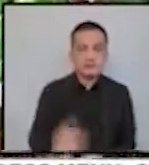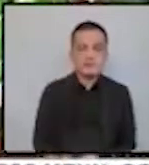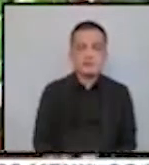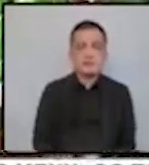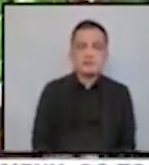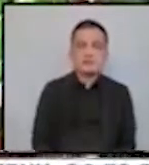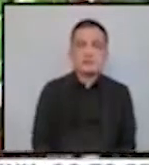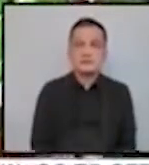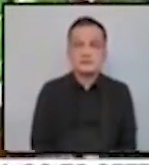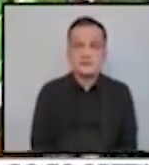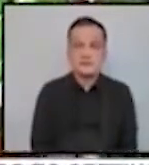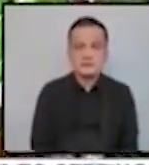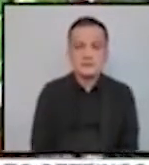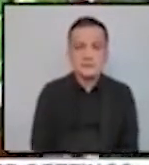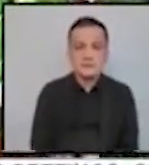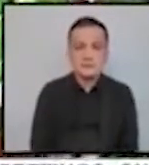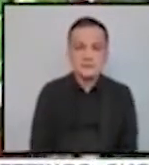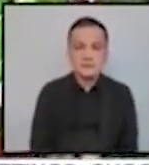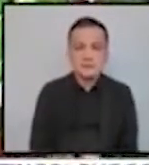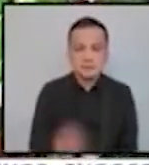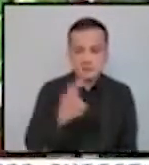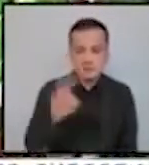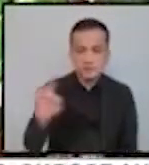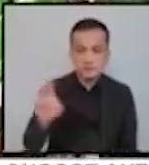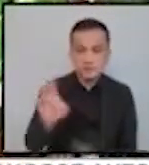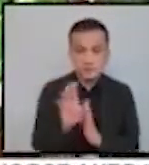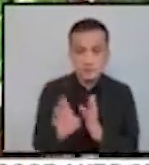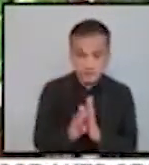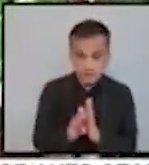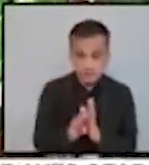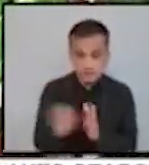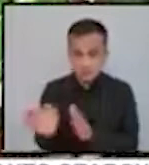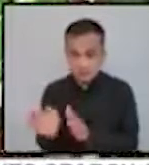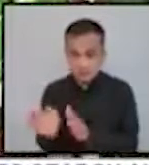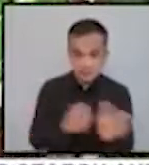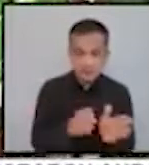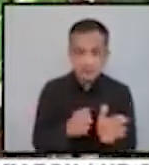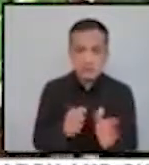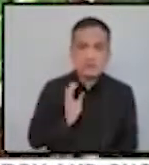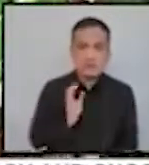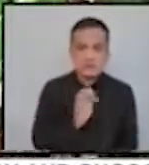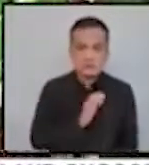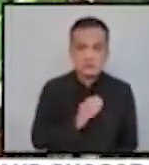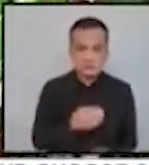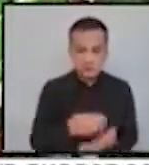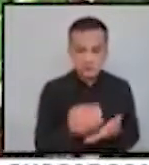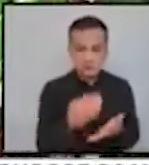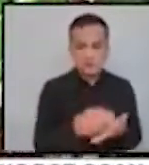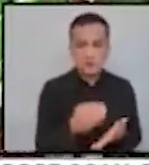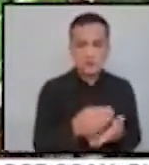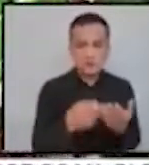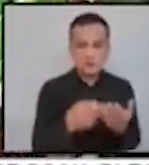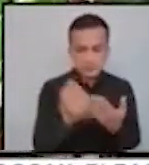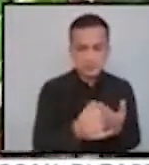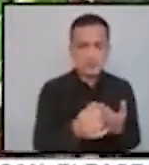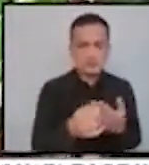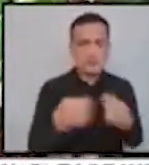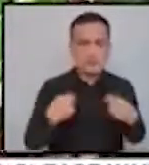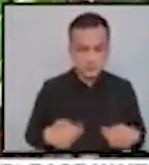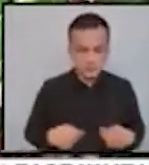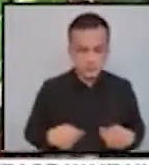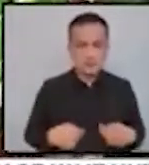Mahigit sa 77 bilyong piso ang inirealign ng Kamara para matustusan ang ilang proyektong pangkalusugan at